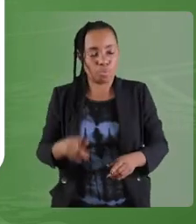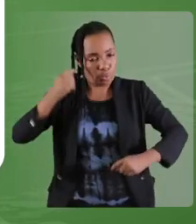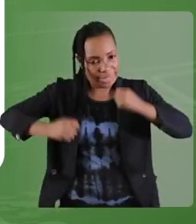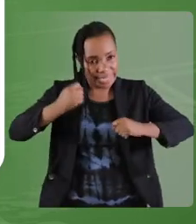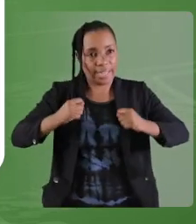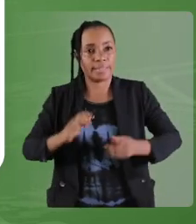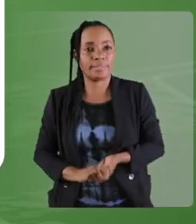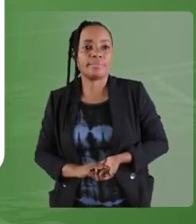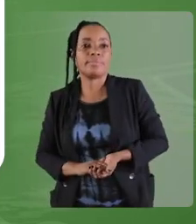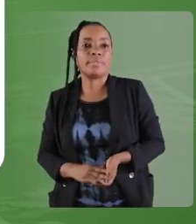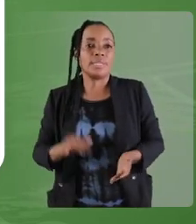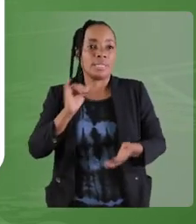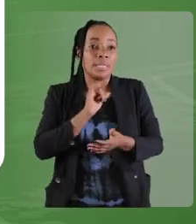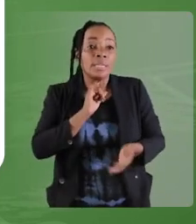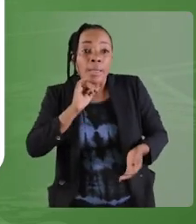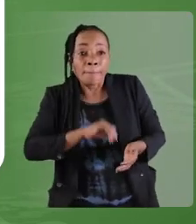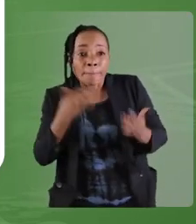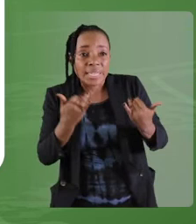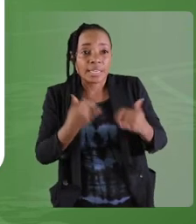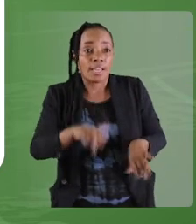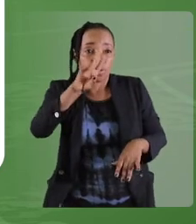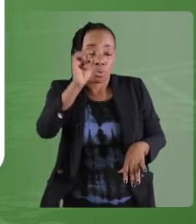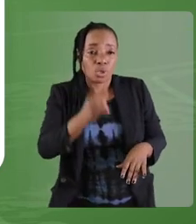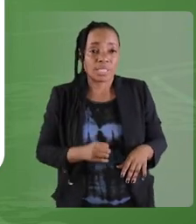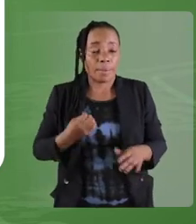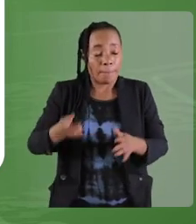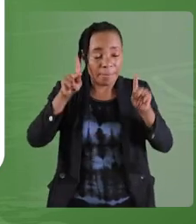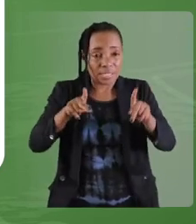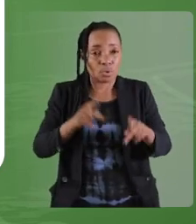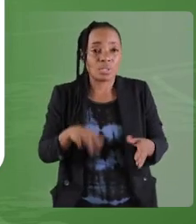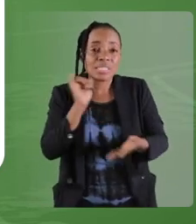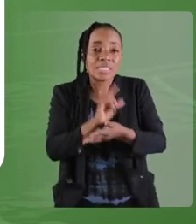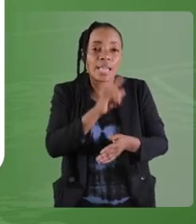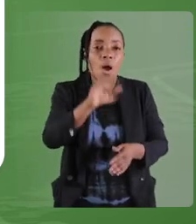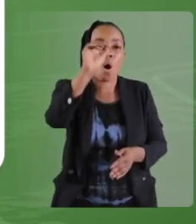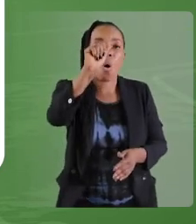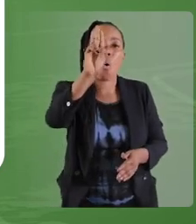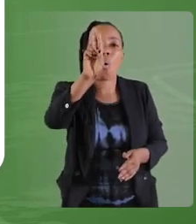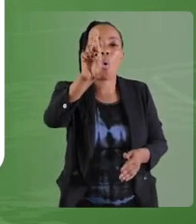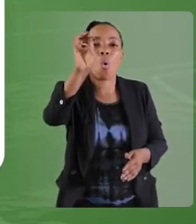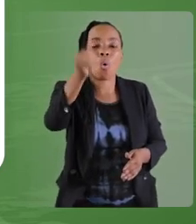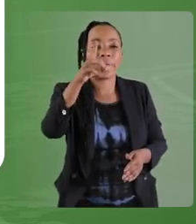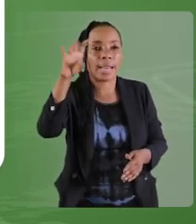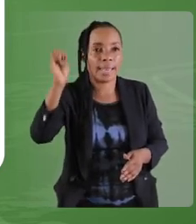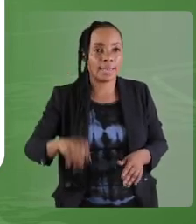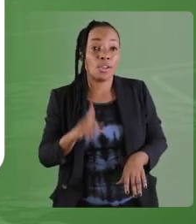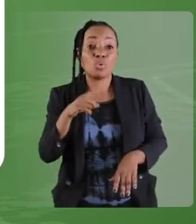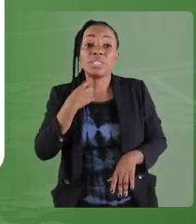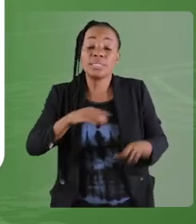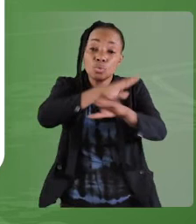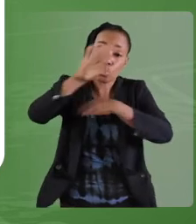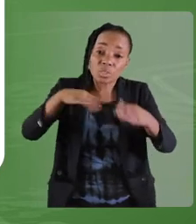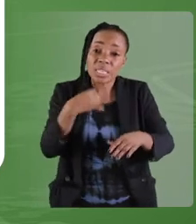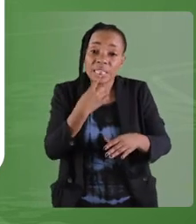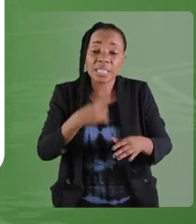Aurèle, comme second auteur, nous retenons aussi ce qui suit. Tout ce qui arrive est nécessaire et utile